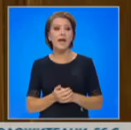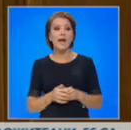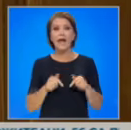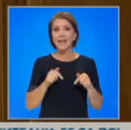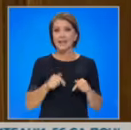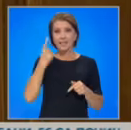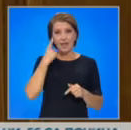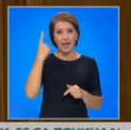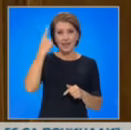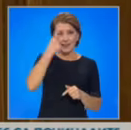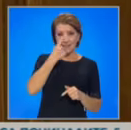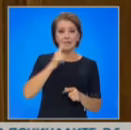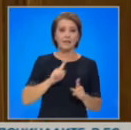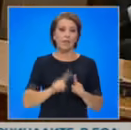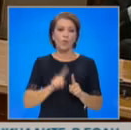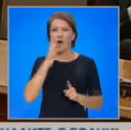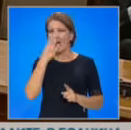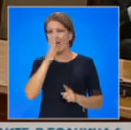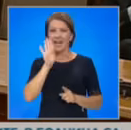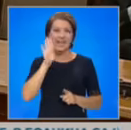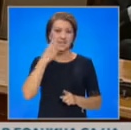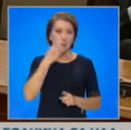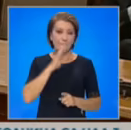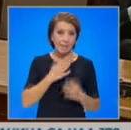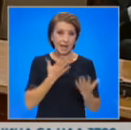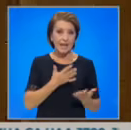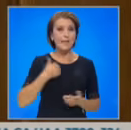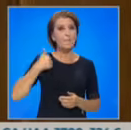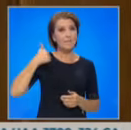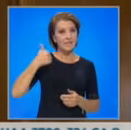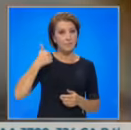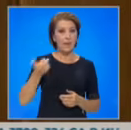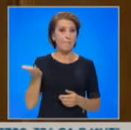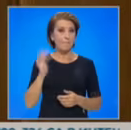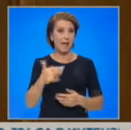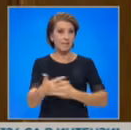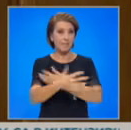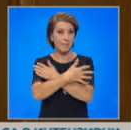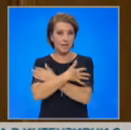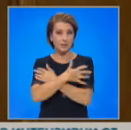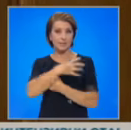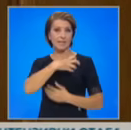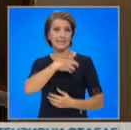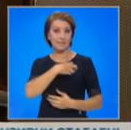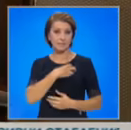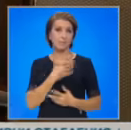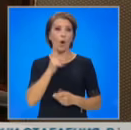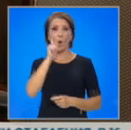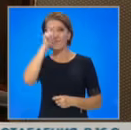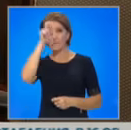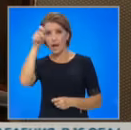за лицемерие на БСП. И вие отново се гушнахте с ГЕРБ. Така че, уважаеми български сънародници,